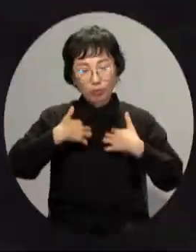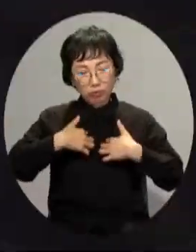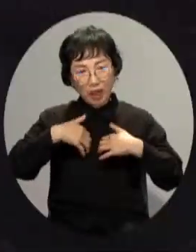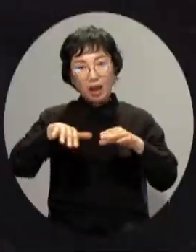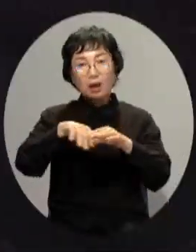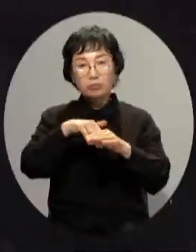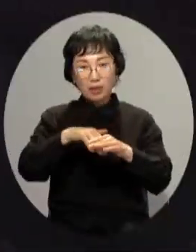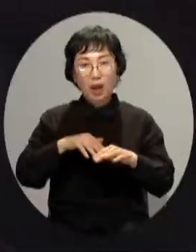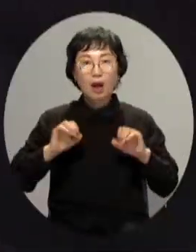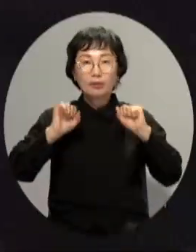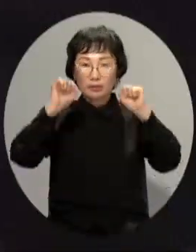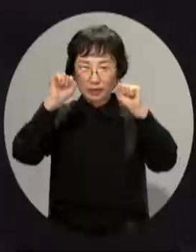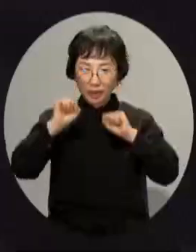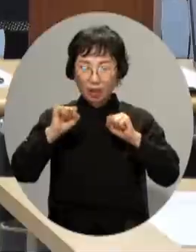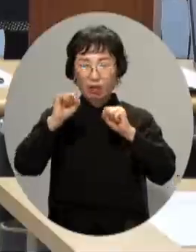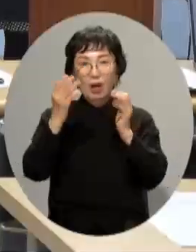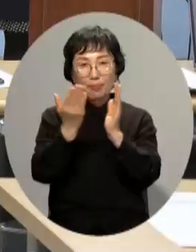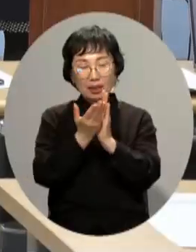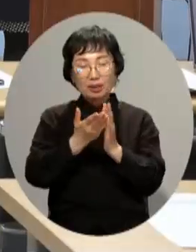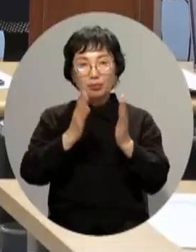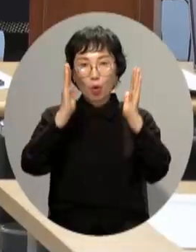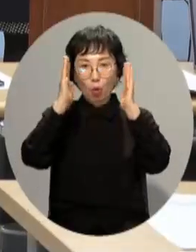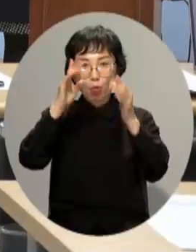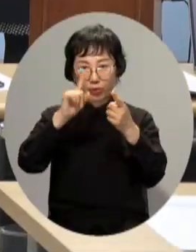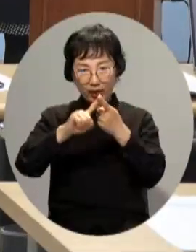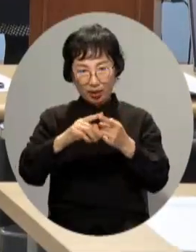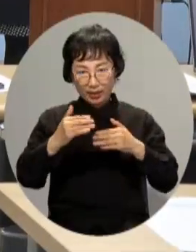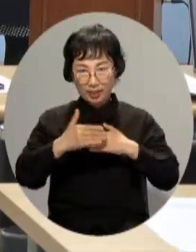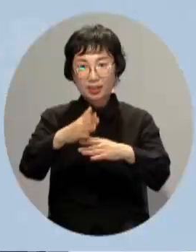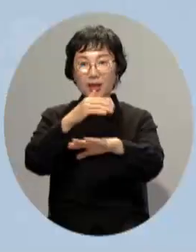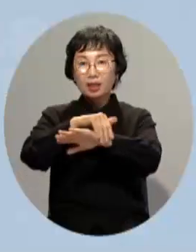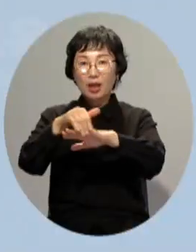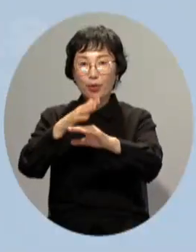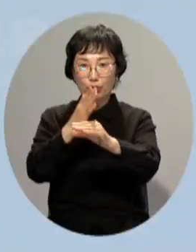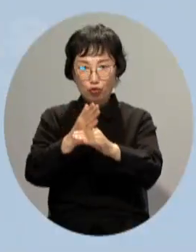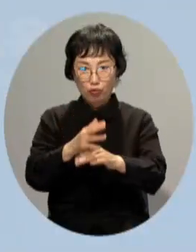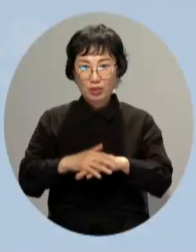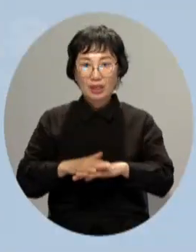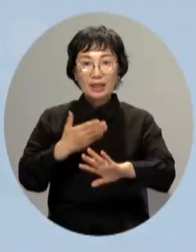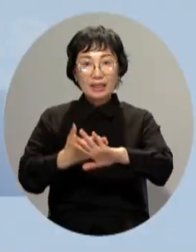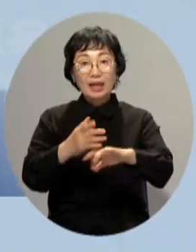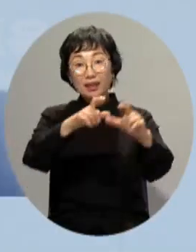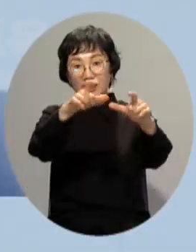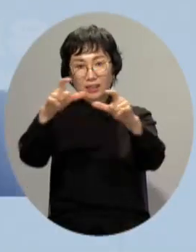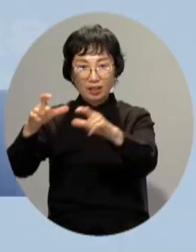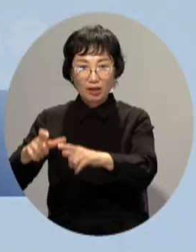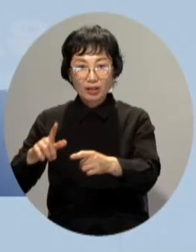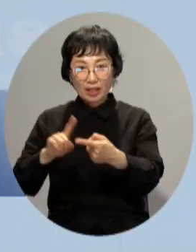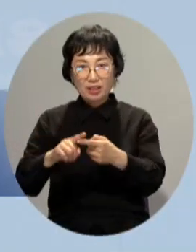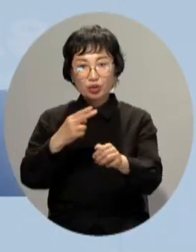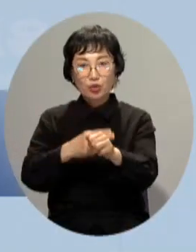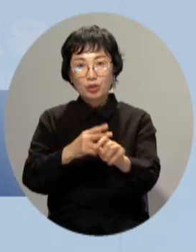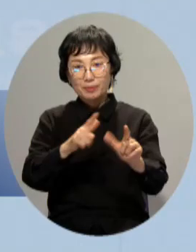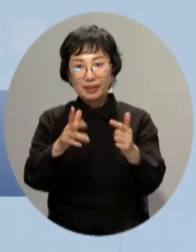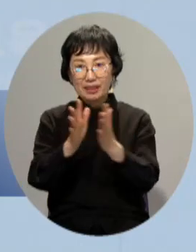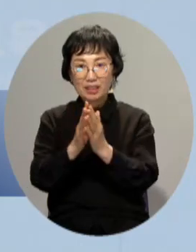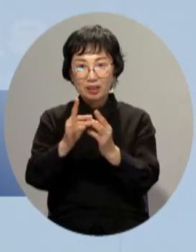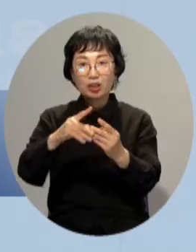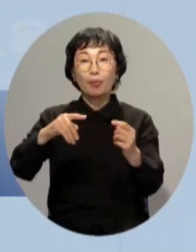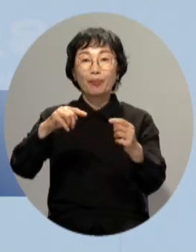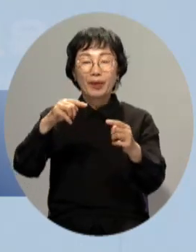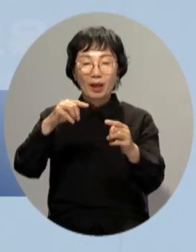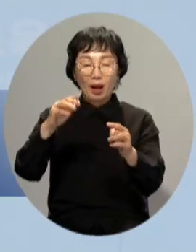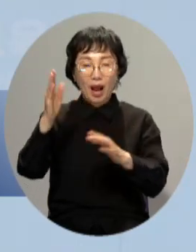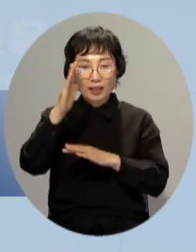문화예술, 체육 등 맞춤형 학습을 진행하겠다는 것입니다. 타시도 같은 경우는 선생님들이 직접